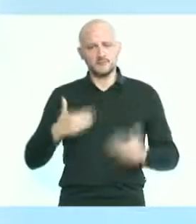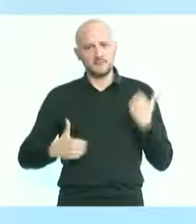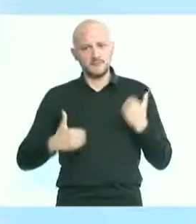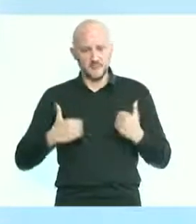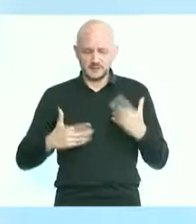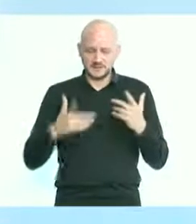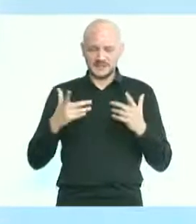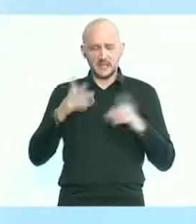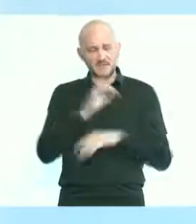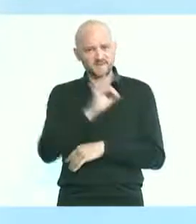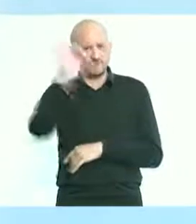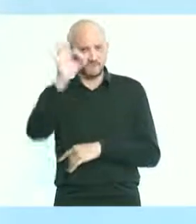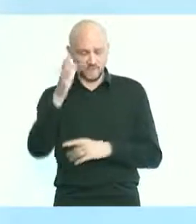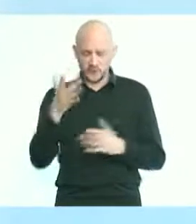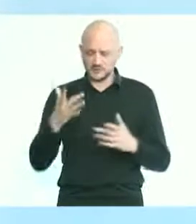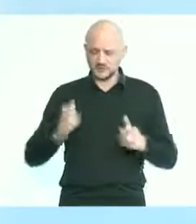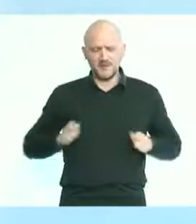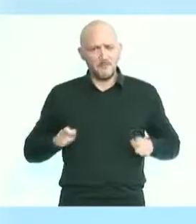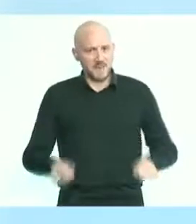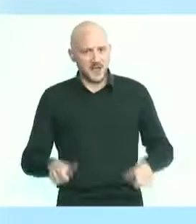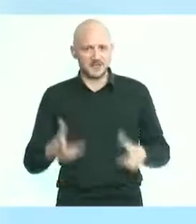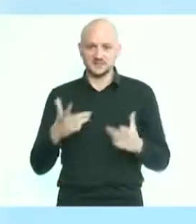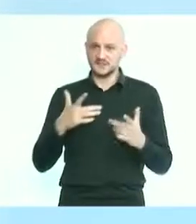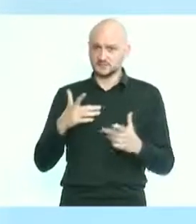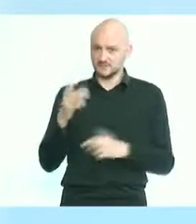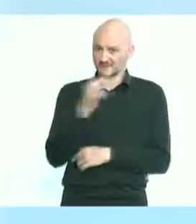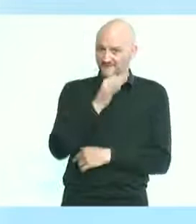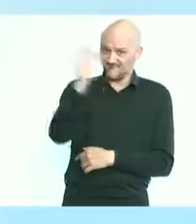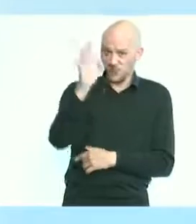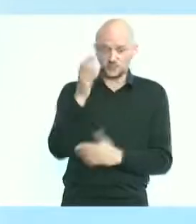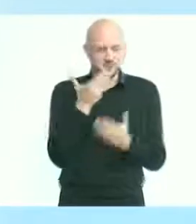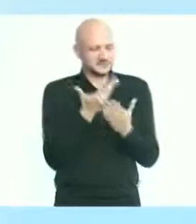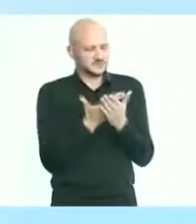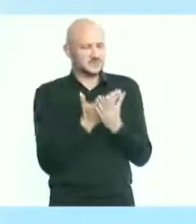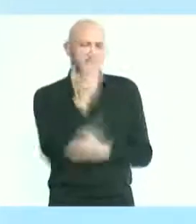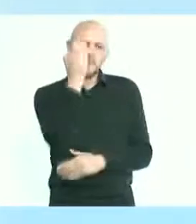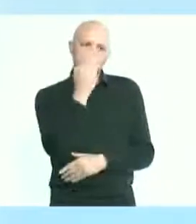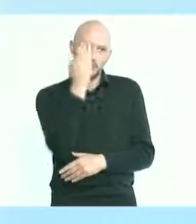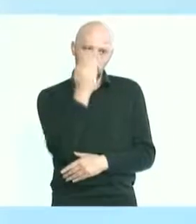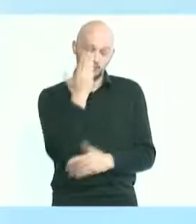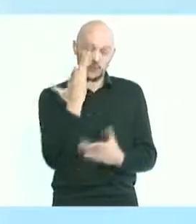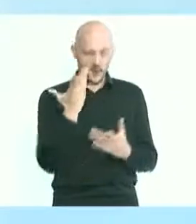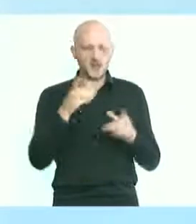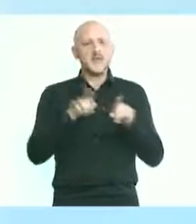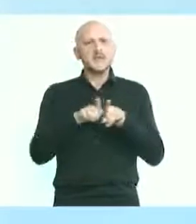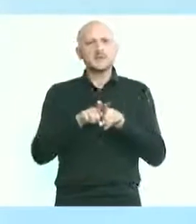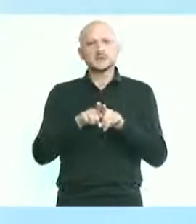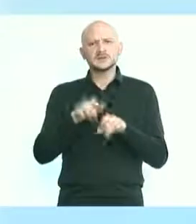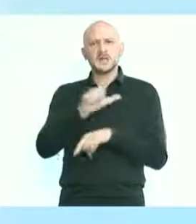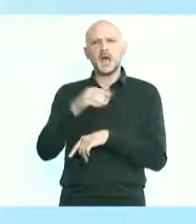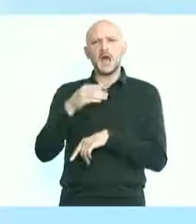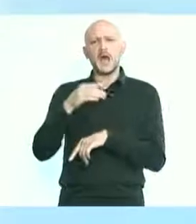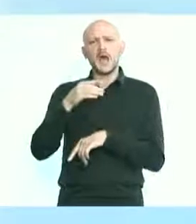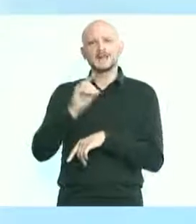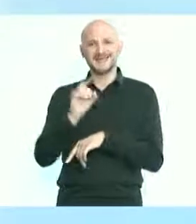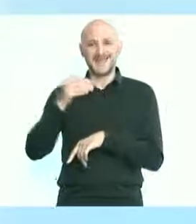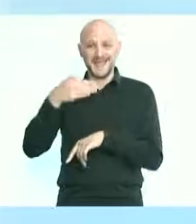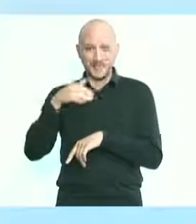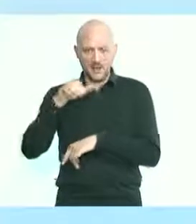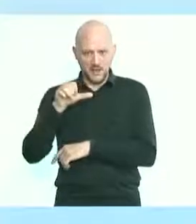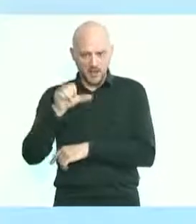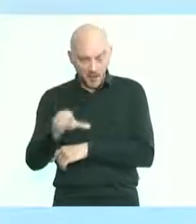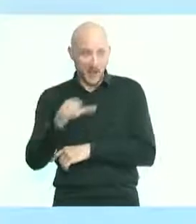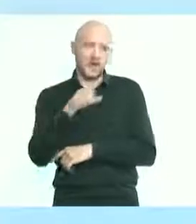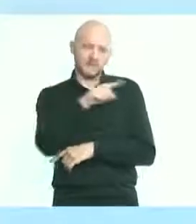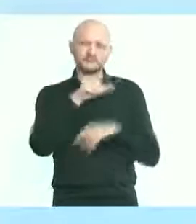de votre présence parce que nous avons besoin de vous également. Et puis bien sûr l'ADMA, fidèle au poste et très, très joli lancement